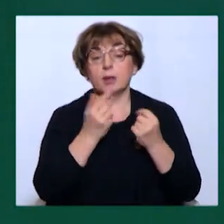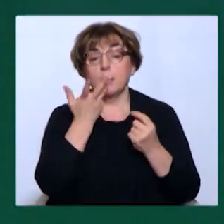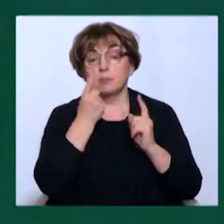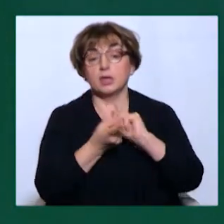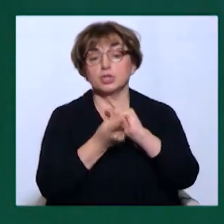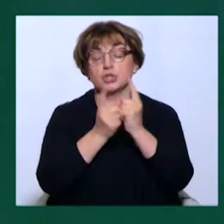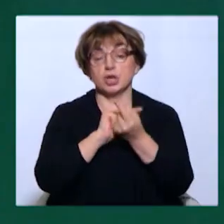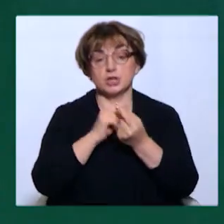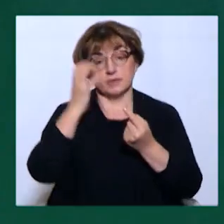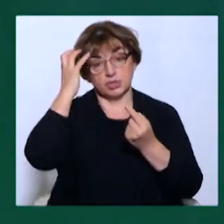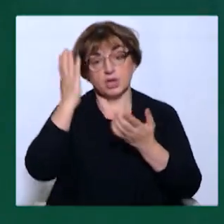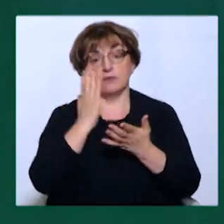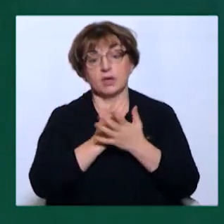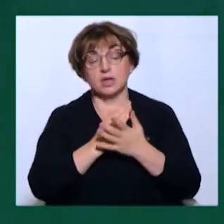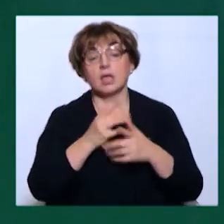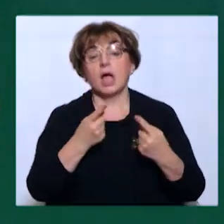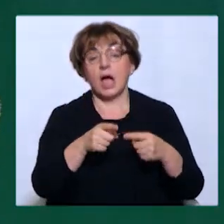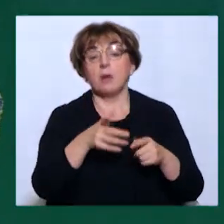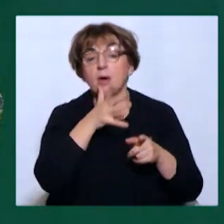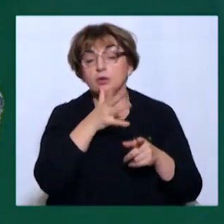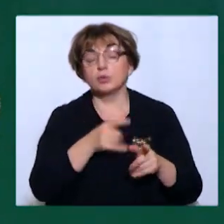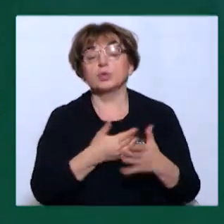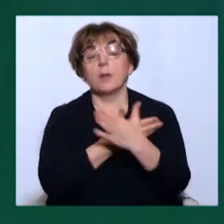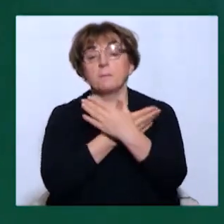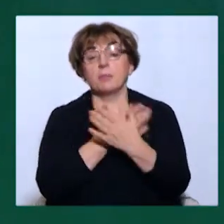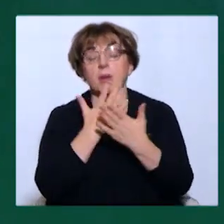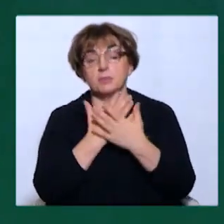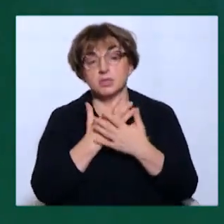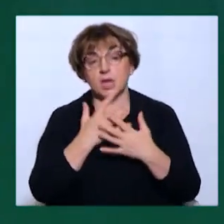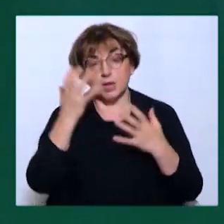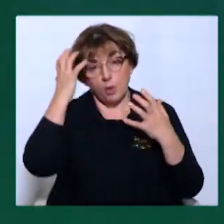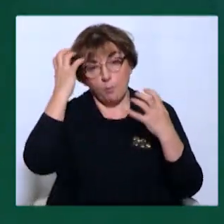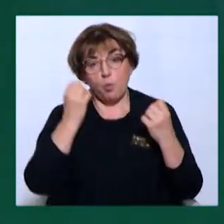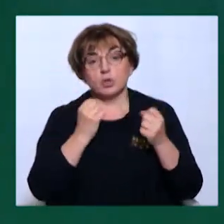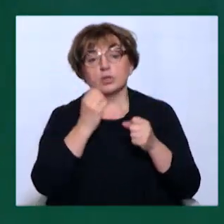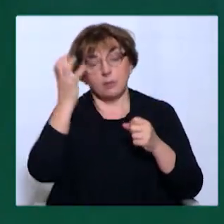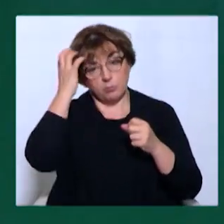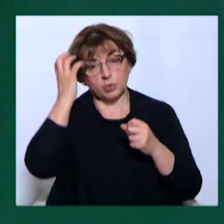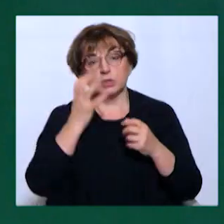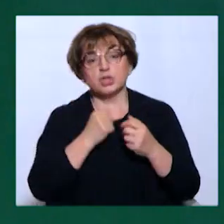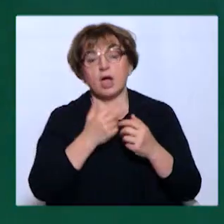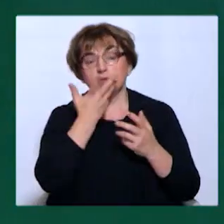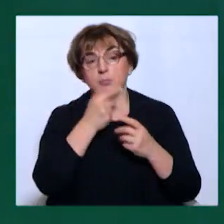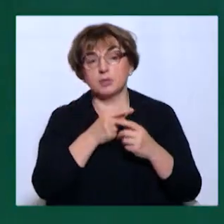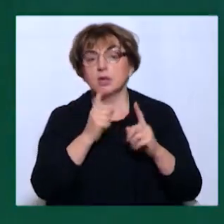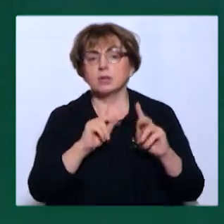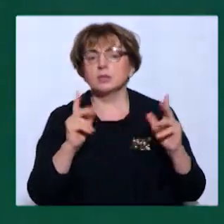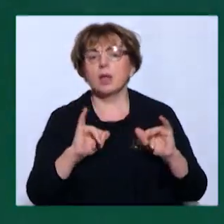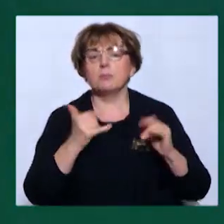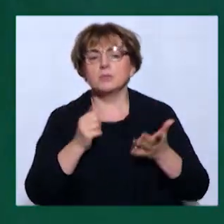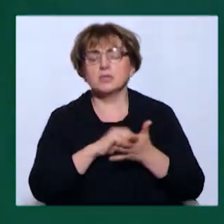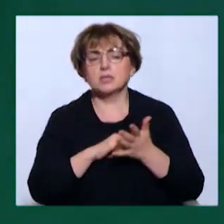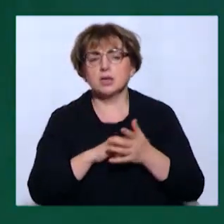ფერისა, პეპლებიც არის მუქი ფერის. რამ გამოიწვია ეს? გადარჩევას ახდენს ფრინველები